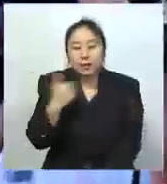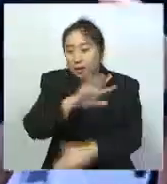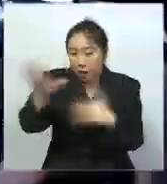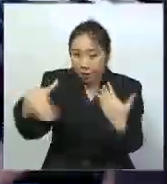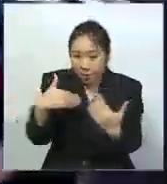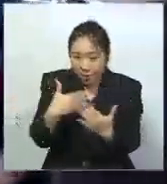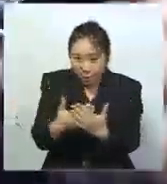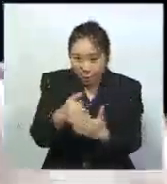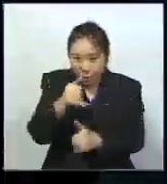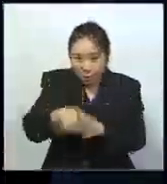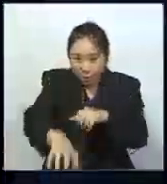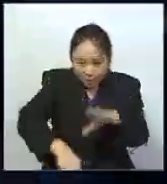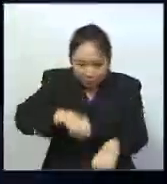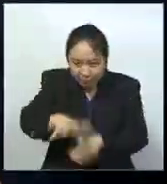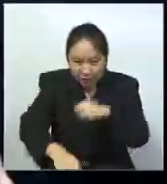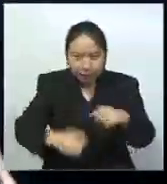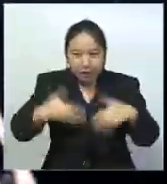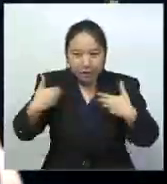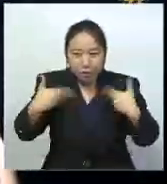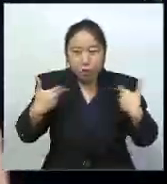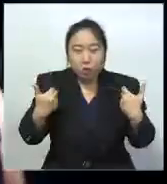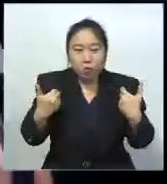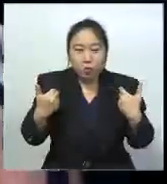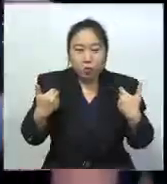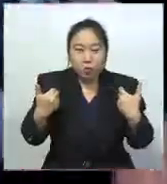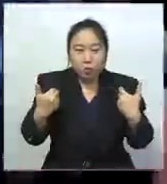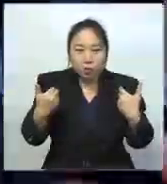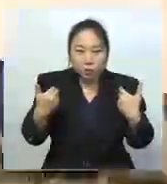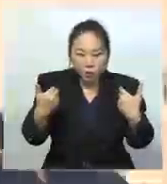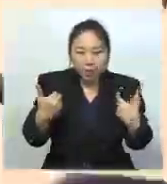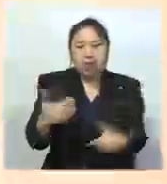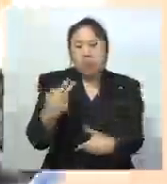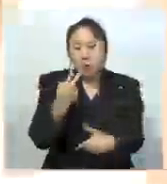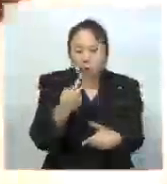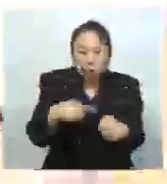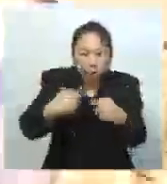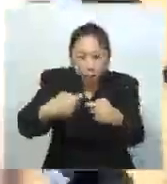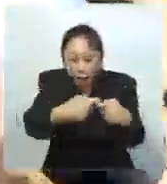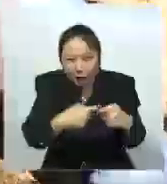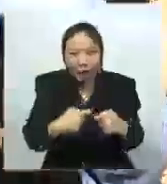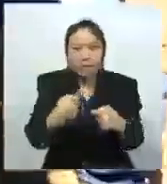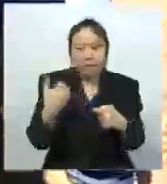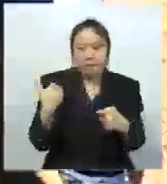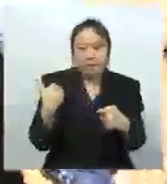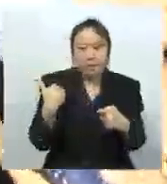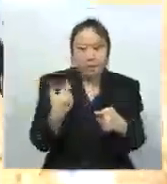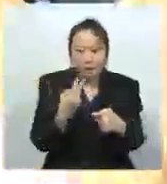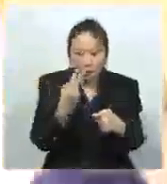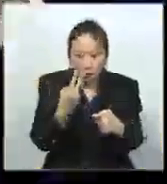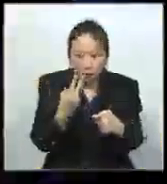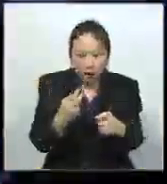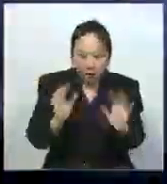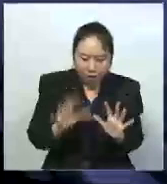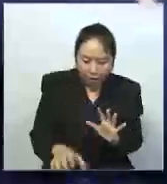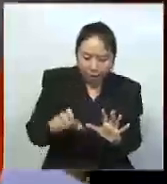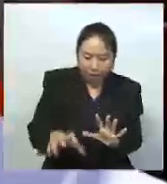ทุกคนก็ลงไปจับปลาไหลกันอย่างสนุกสนานนะครับแล้วก็บรรยากาศเนี่ยค่อนข้างที่จะทุรักทุเลกันสักหน่อยนะครับบางท่านเนี่ยก็ดูแล้วก็จะกล้ากลั